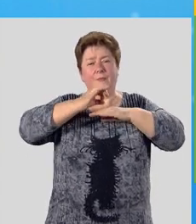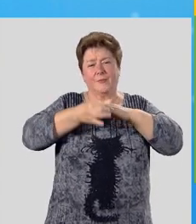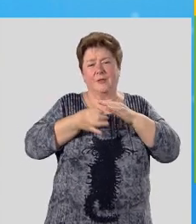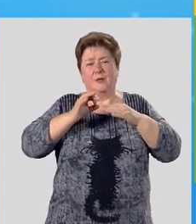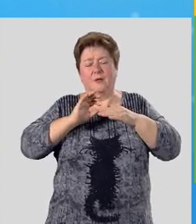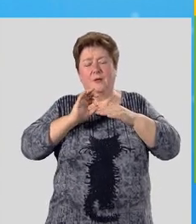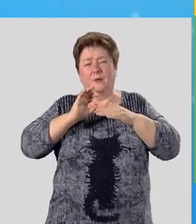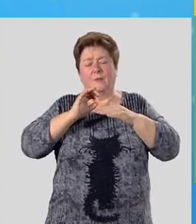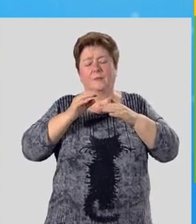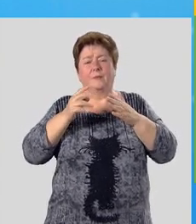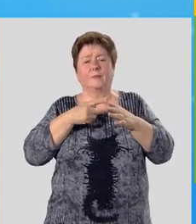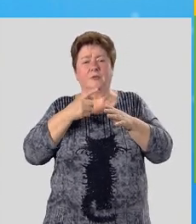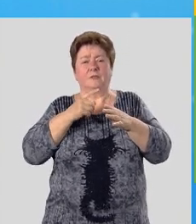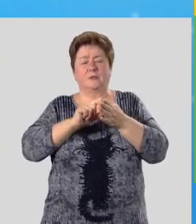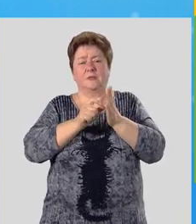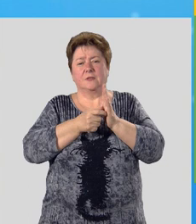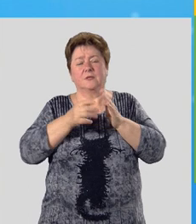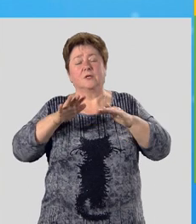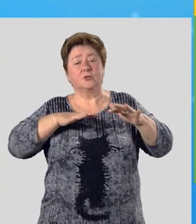плазматической мембраны называют